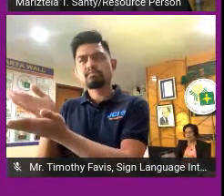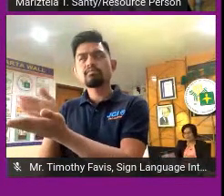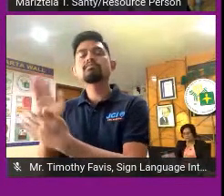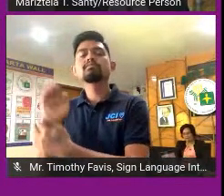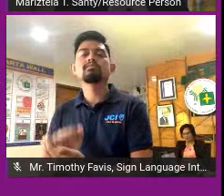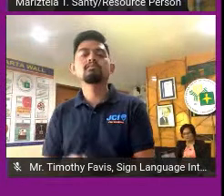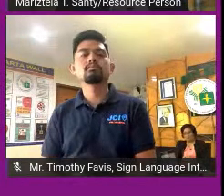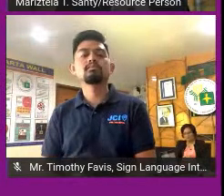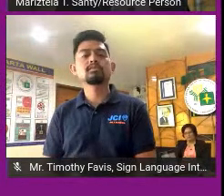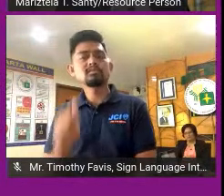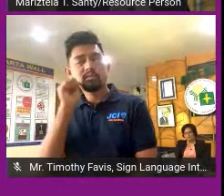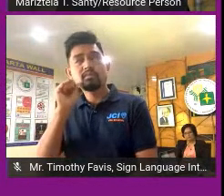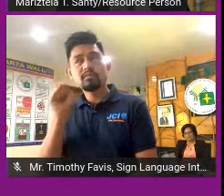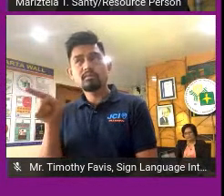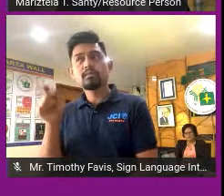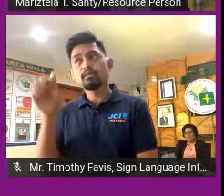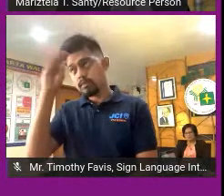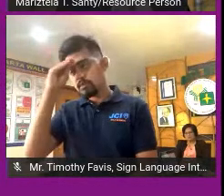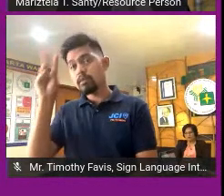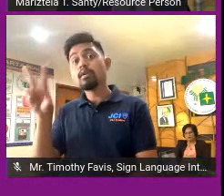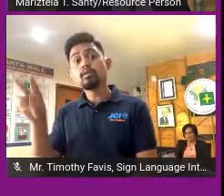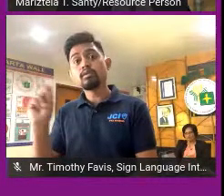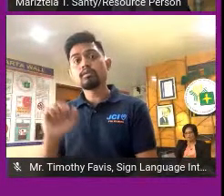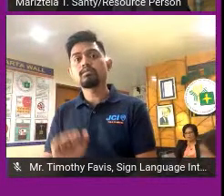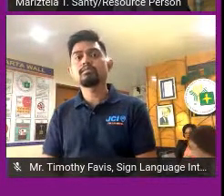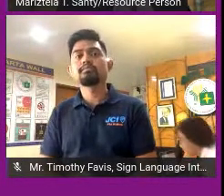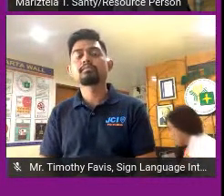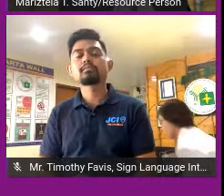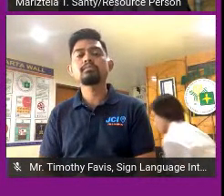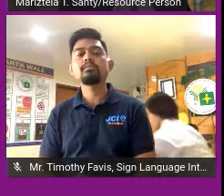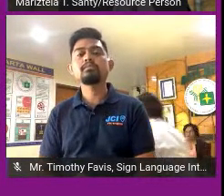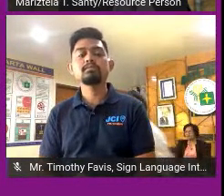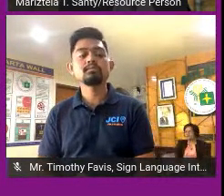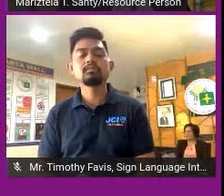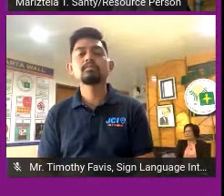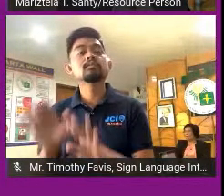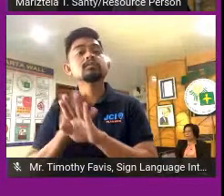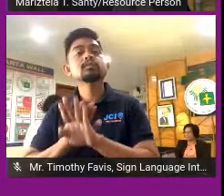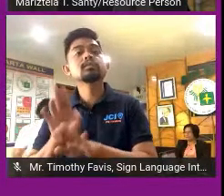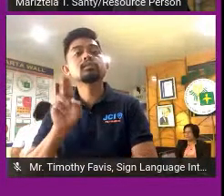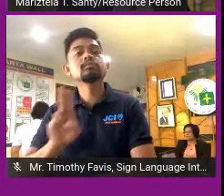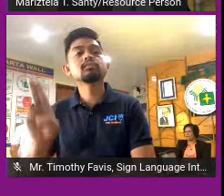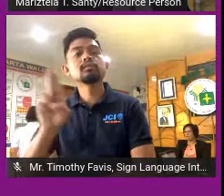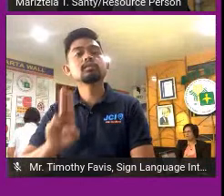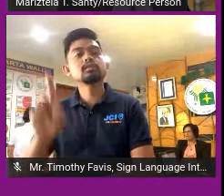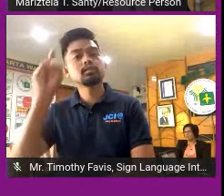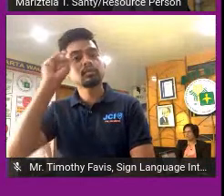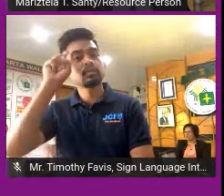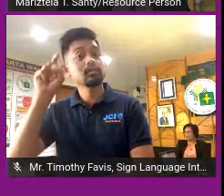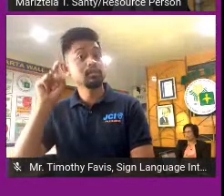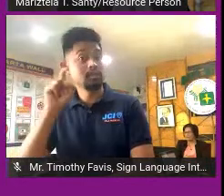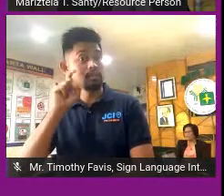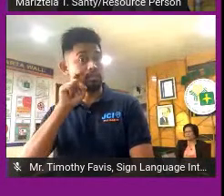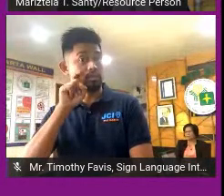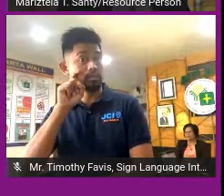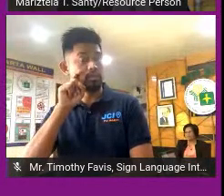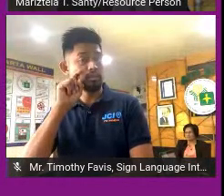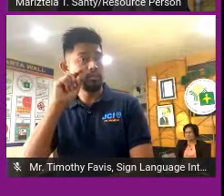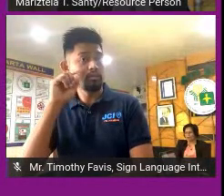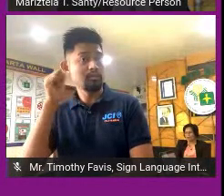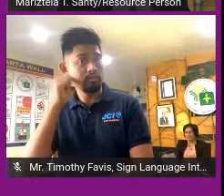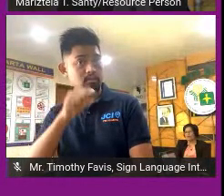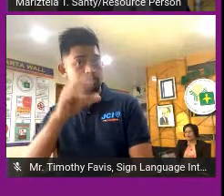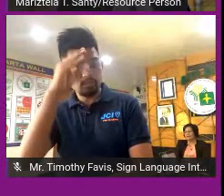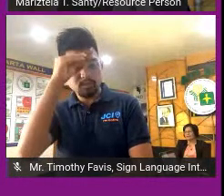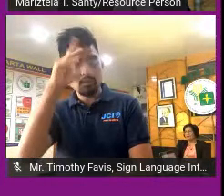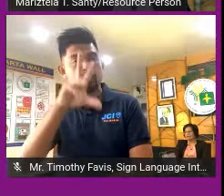ka, lalaki ka. That is gender and development. We do not use their sex and development, but